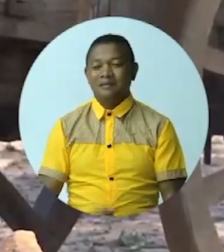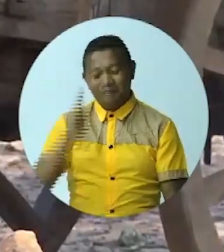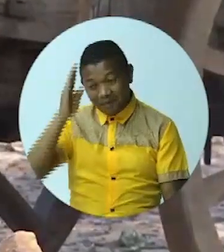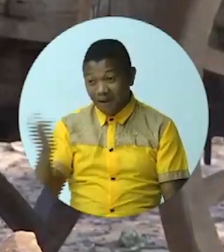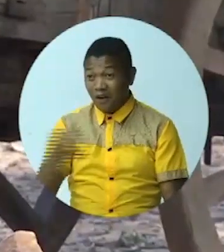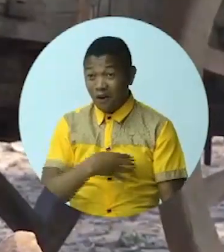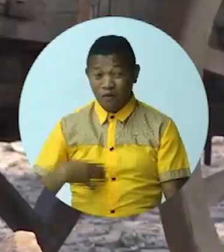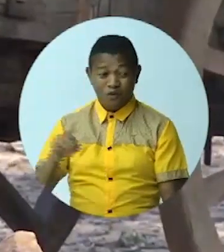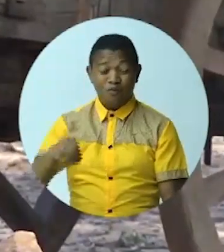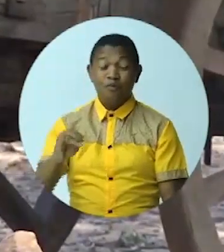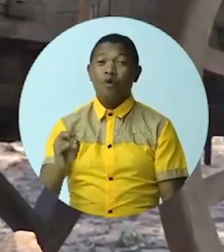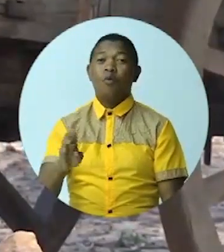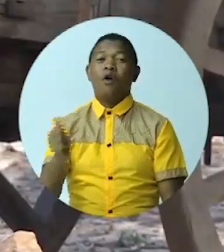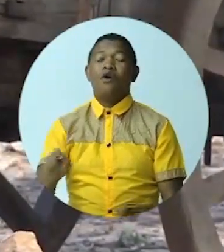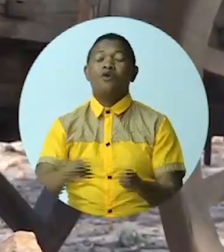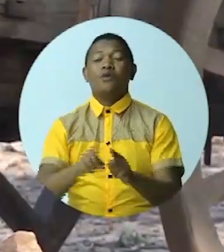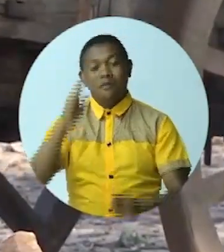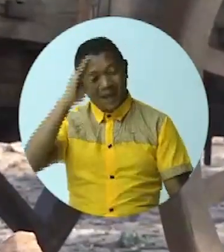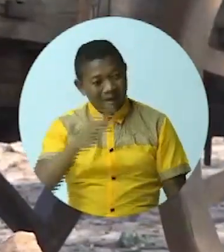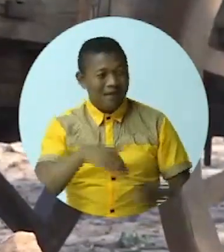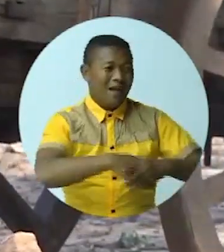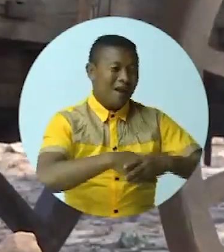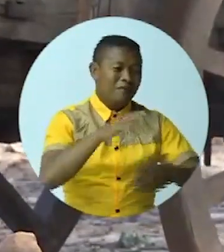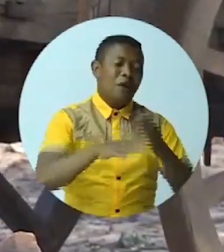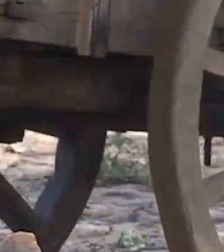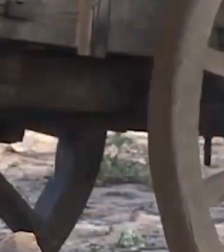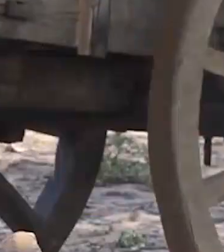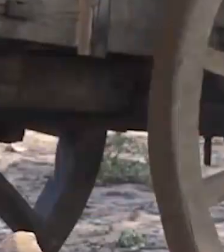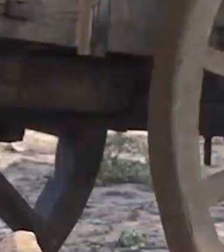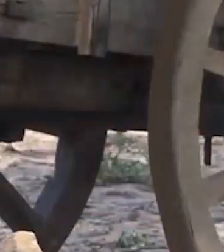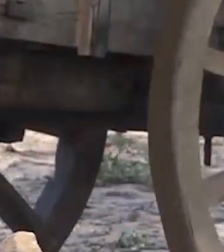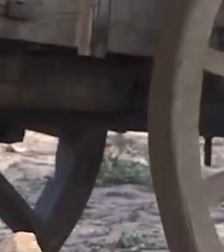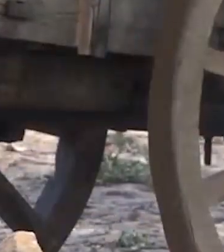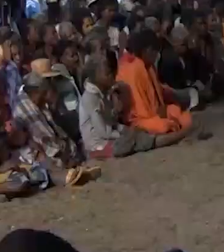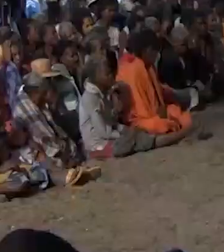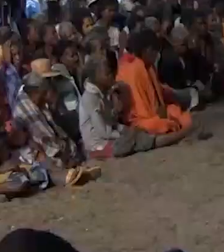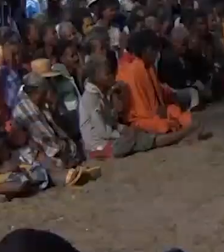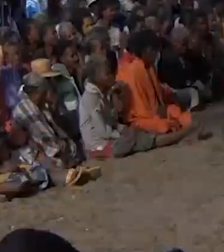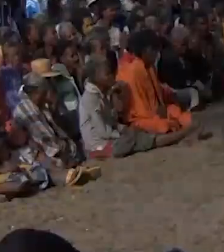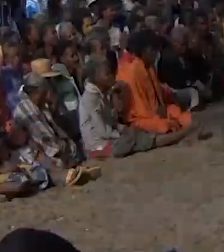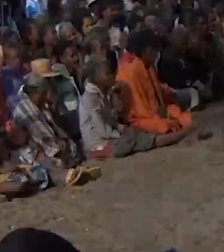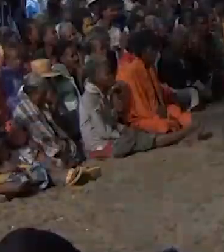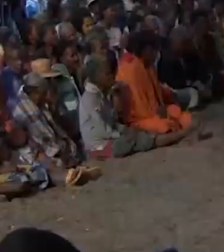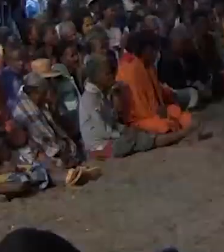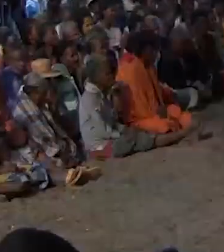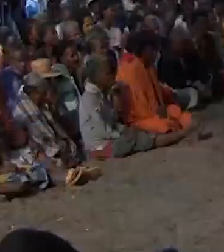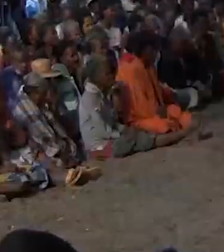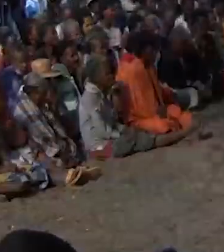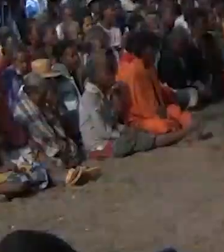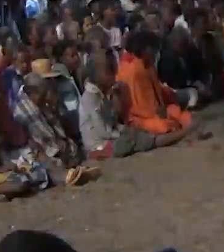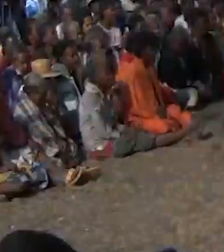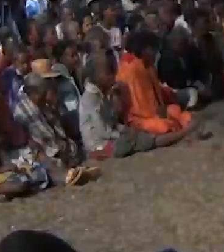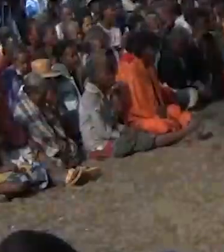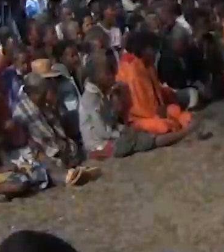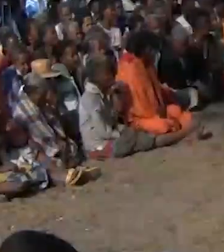ary miaraba ny namana mpanao gazety avy aty Taolany Aro amiko ary indrindra miaraba nyreto vahoaka avy